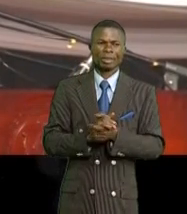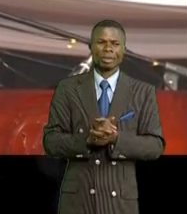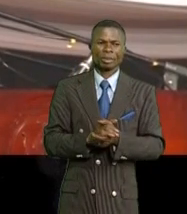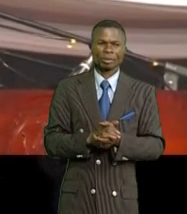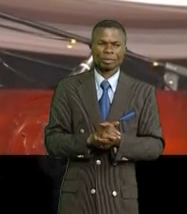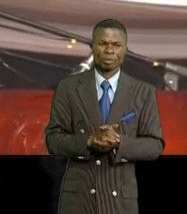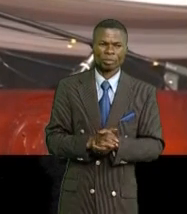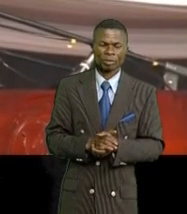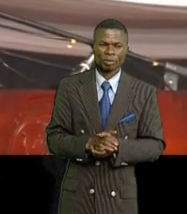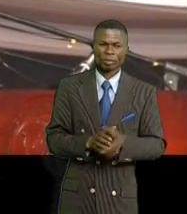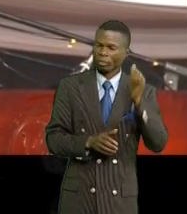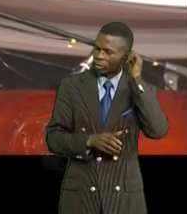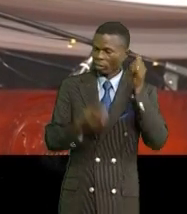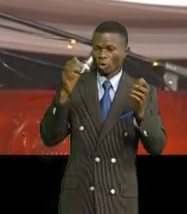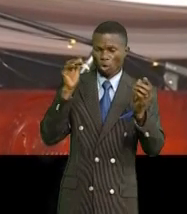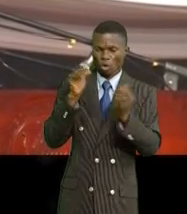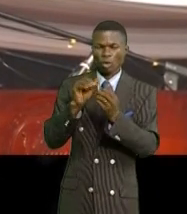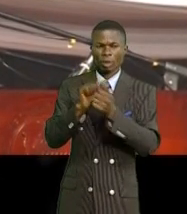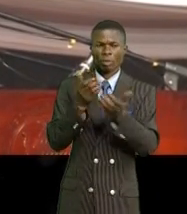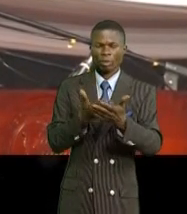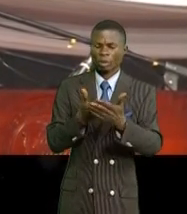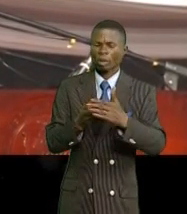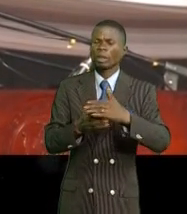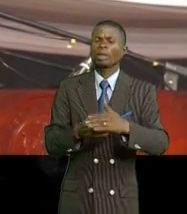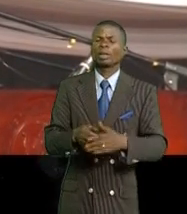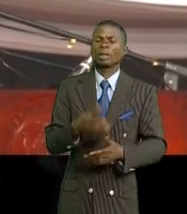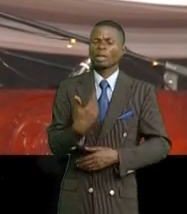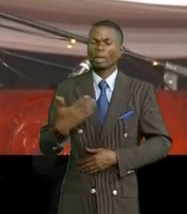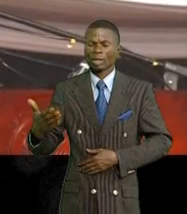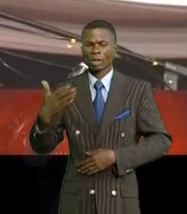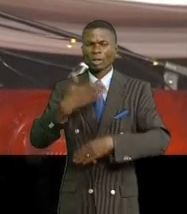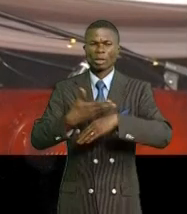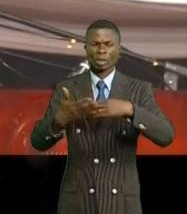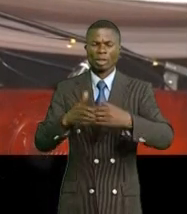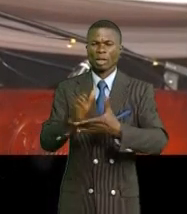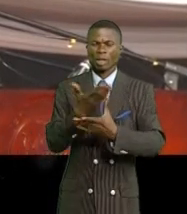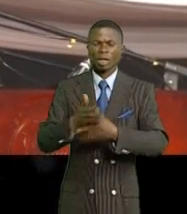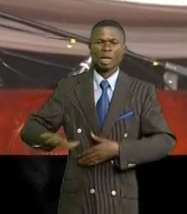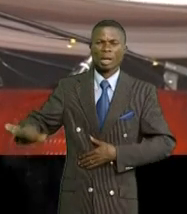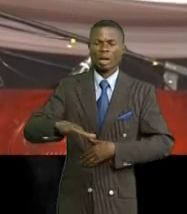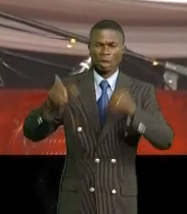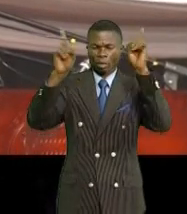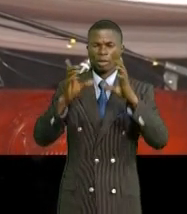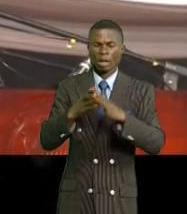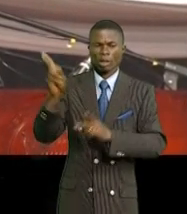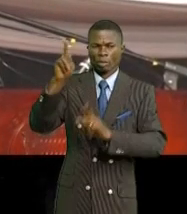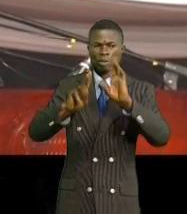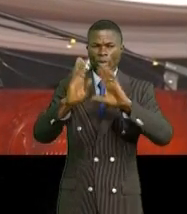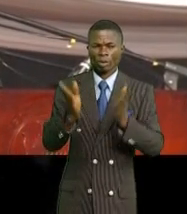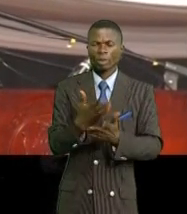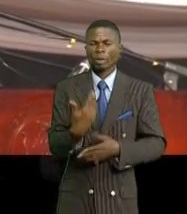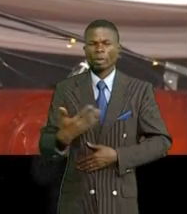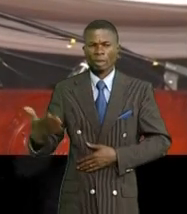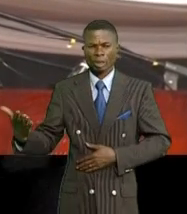les ponts de cette envergure constituent autant de parcelles entre nos États et nos peuples qu'un facteur